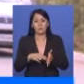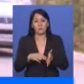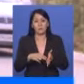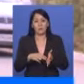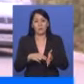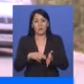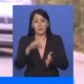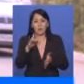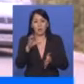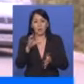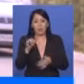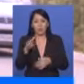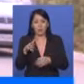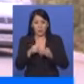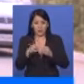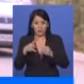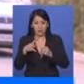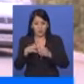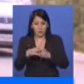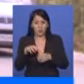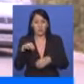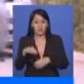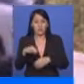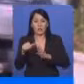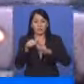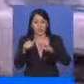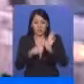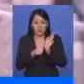Шұбаркөлдің бағасы 14 мың мен 16 мың тоннаның арасында құрайды.